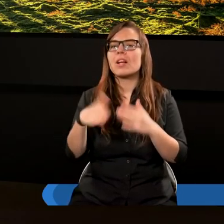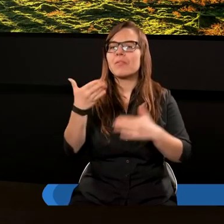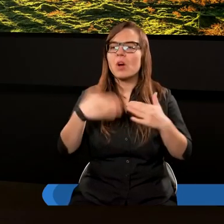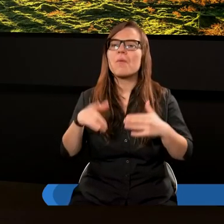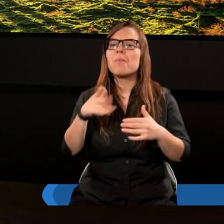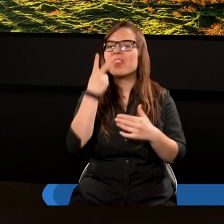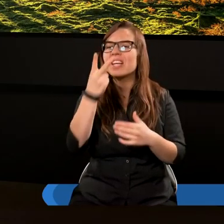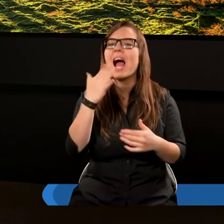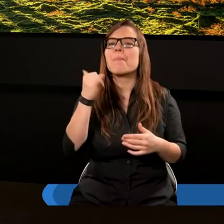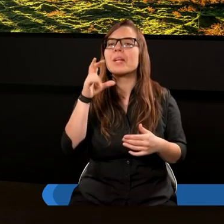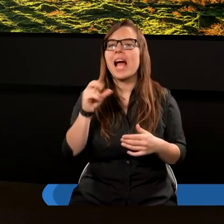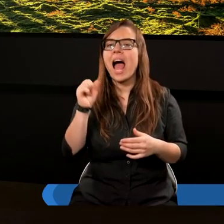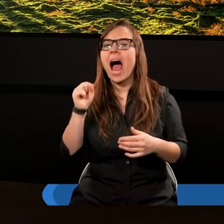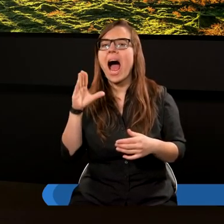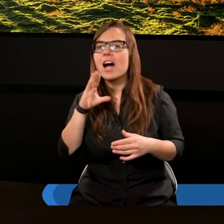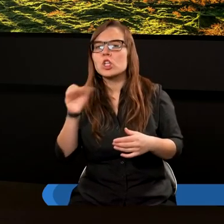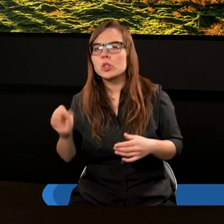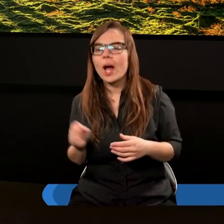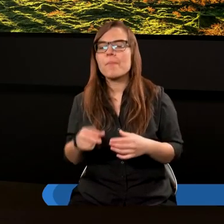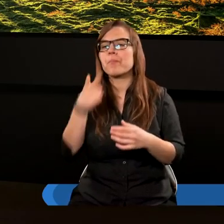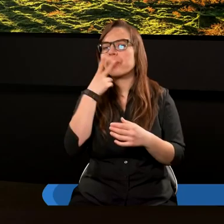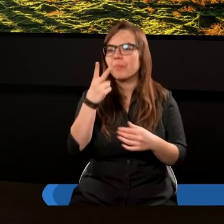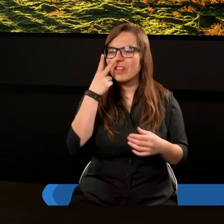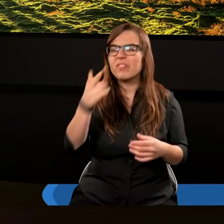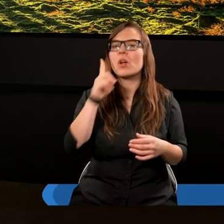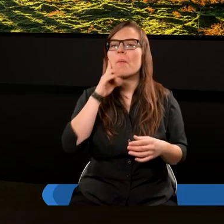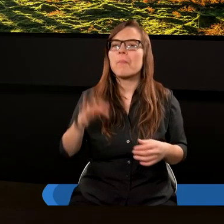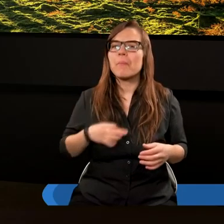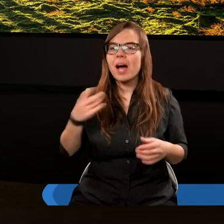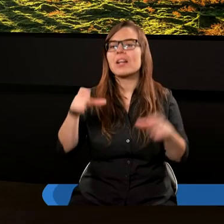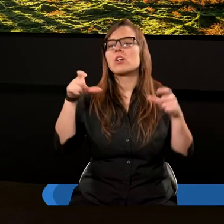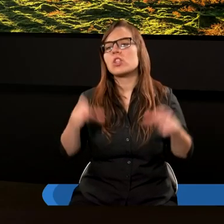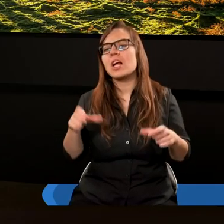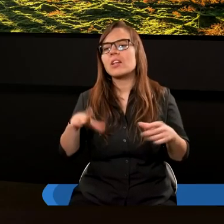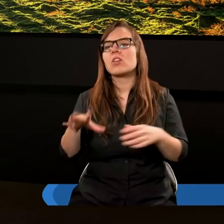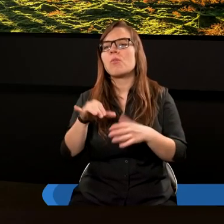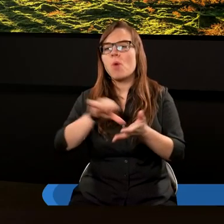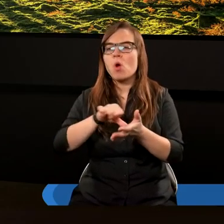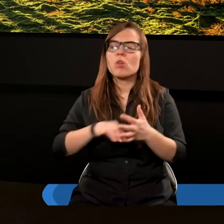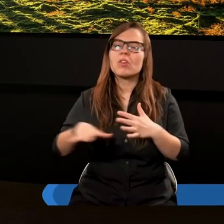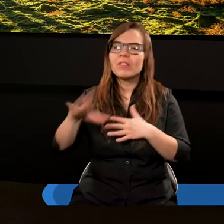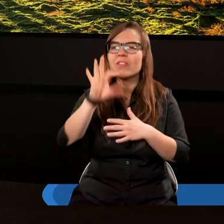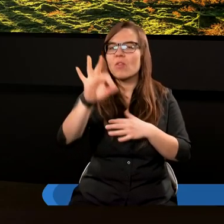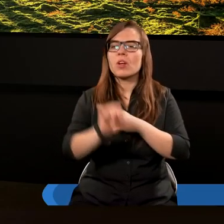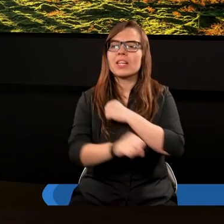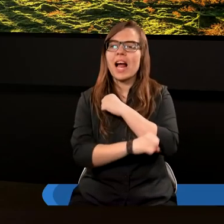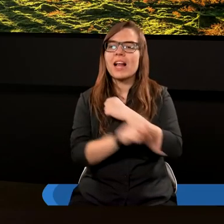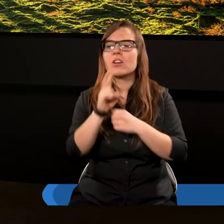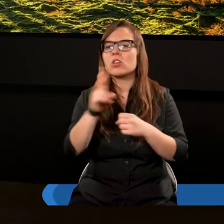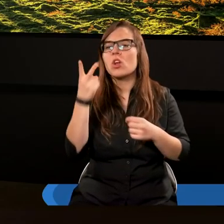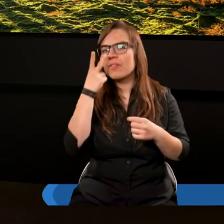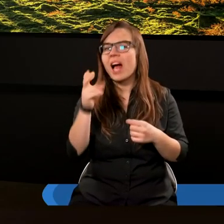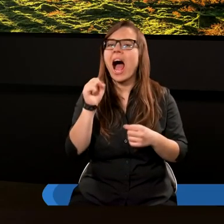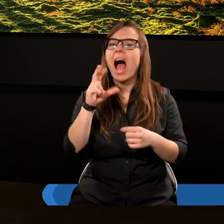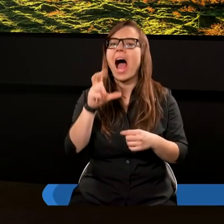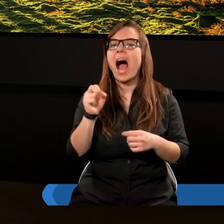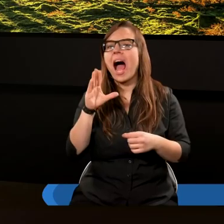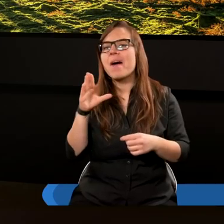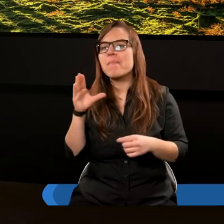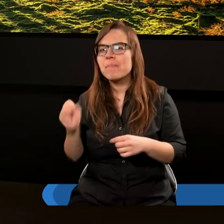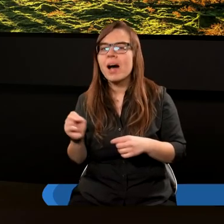Micheasza, który powiedział, widziałem Pana siedzącego pośród swoich zastępów i powiedział, kto zwiedzie Ahaba,